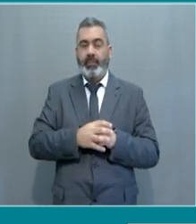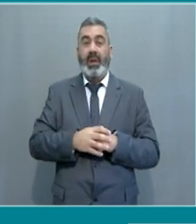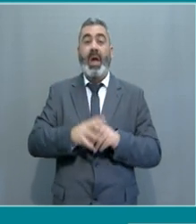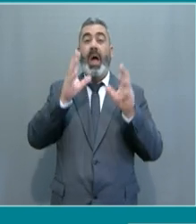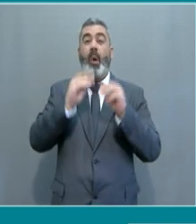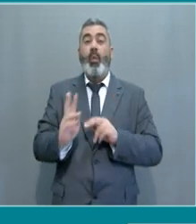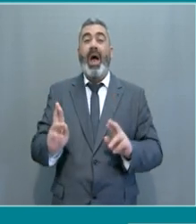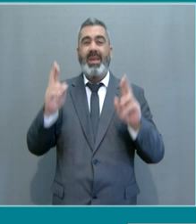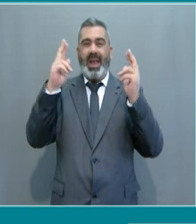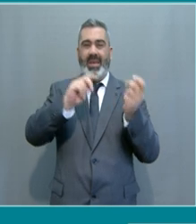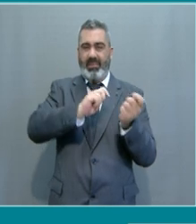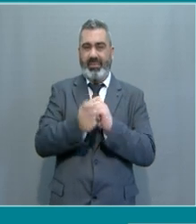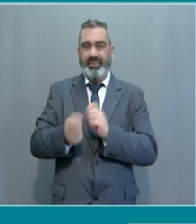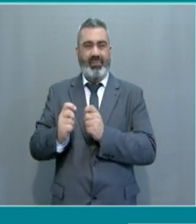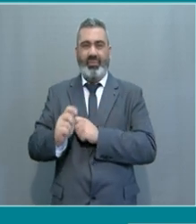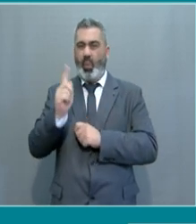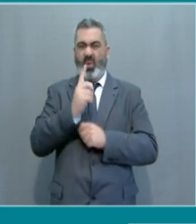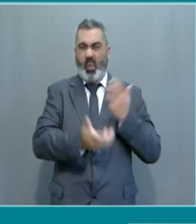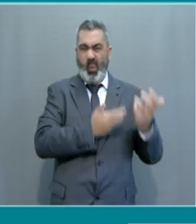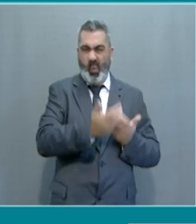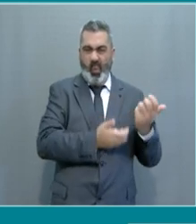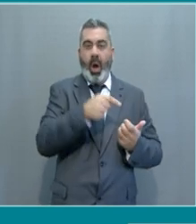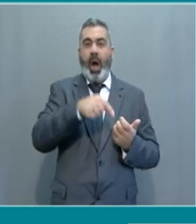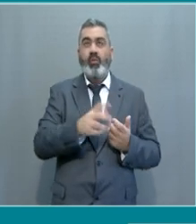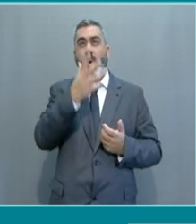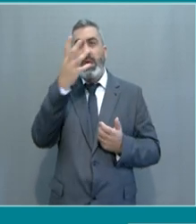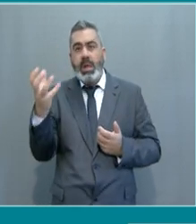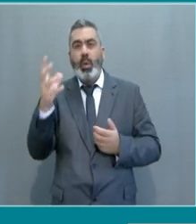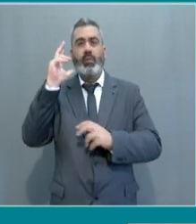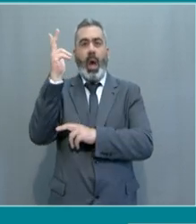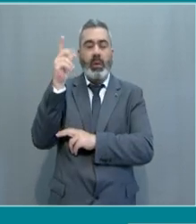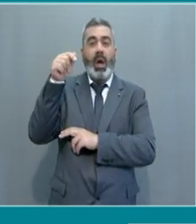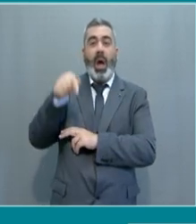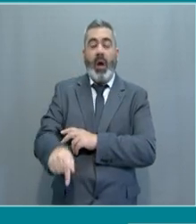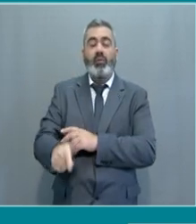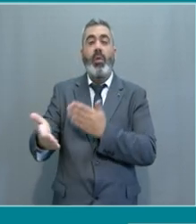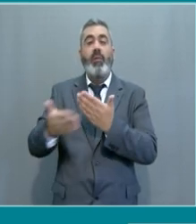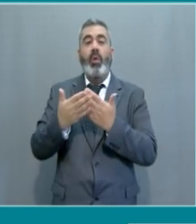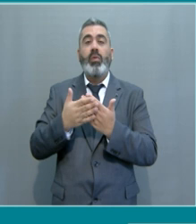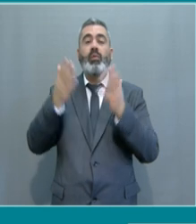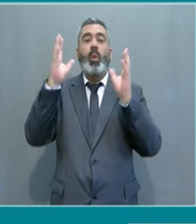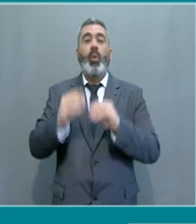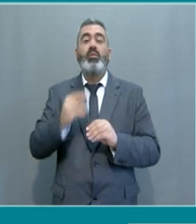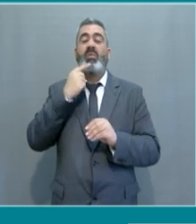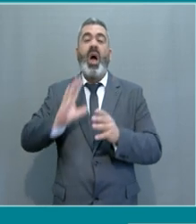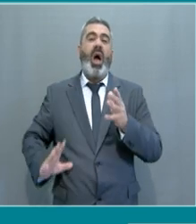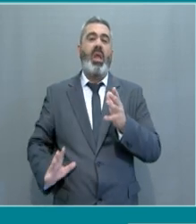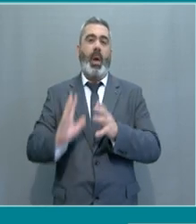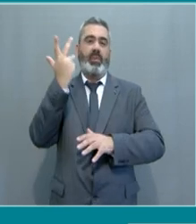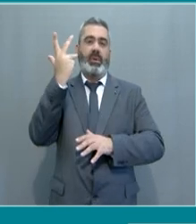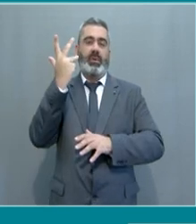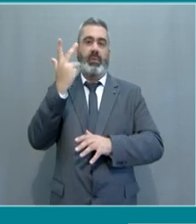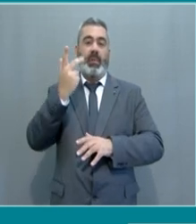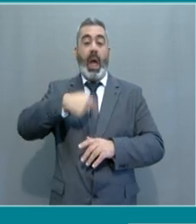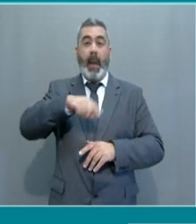ανανεώσιμες πηγές ενέργειας και οι νέες μορφές ενέργειας γενικότερα θα αποτελέσουν ένα δεύτερο μεγάλο πυλώνα ανάπτυξης για τον